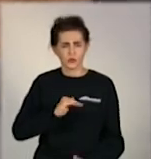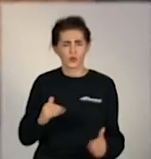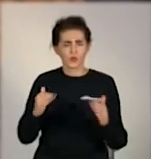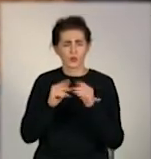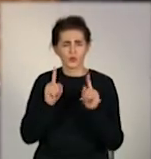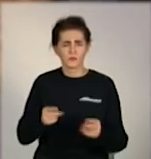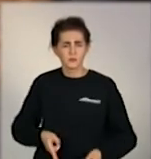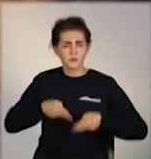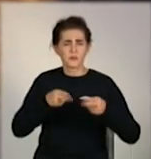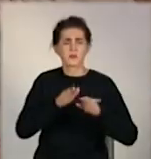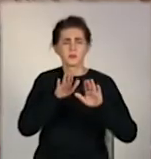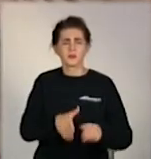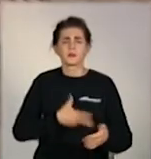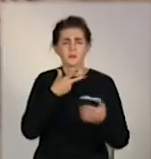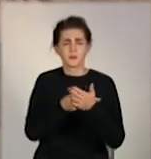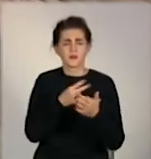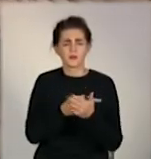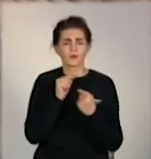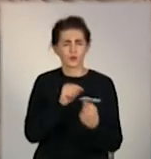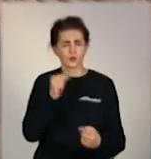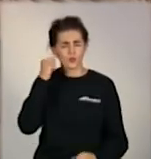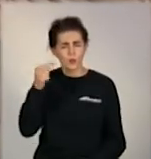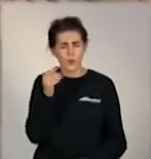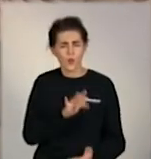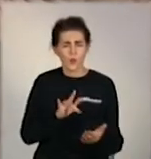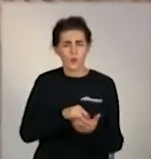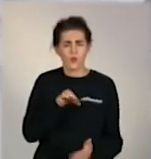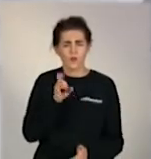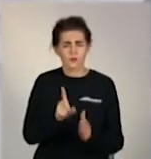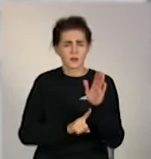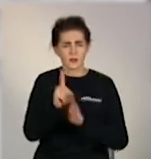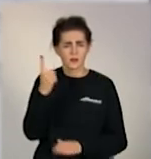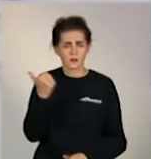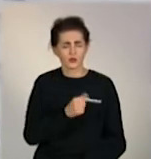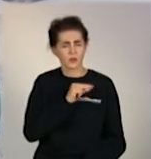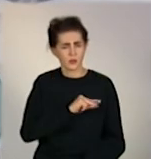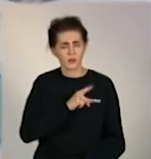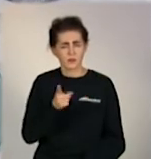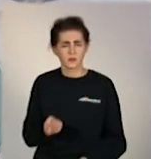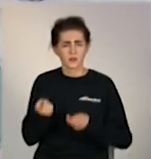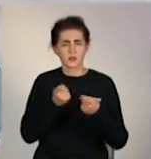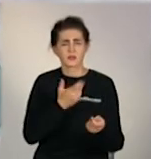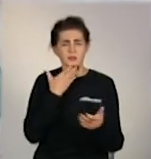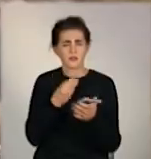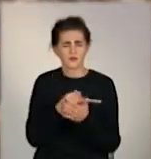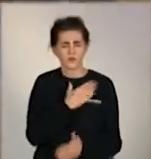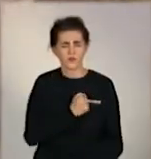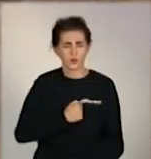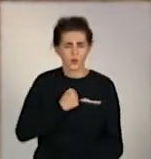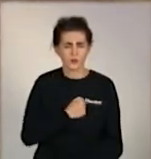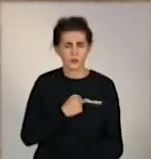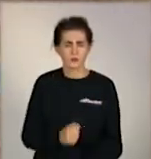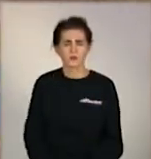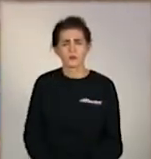Виїзні пункти щеплення домашніх тварин проти сказу працюють у Покровську. З цього тижня пані Ганна принесла сюди улюбленця. Він дуже